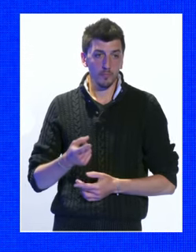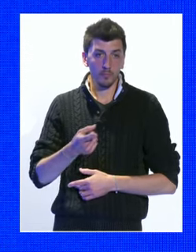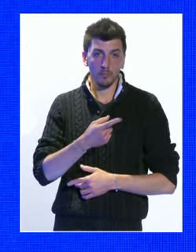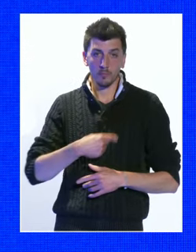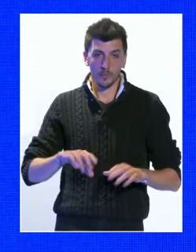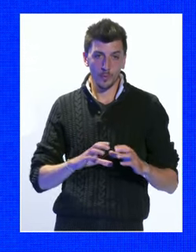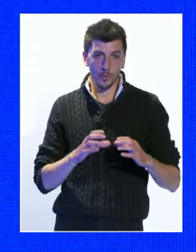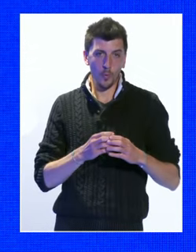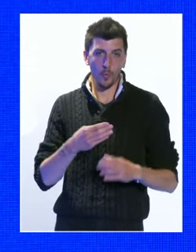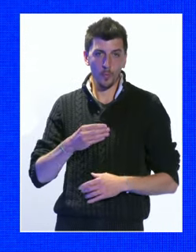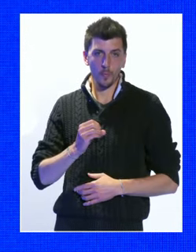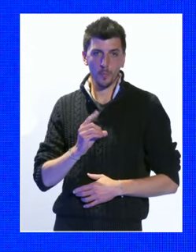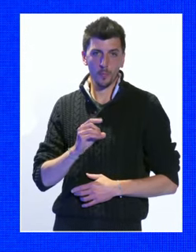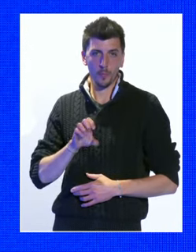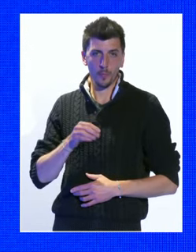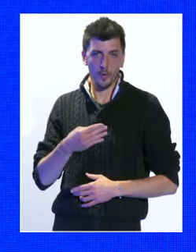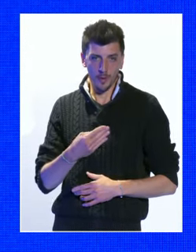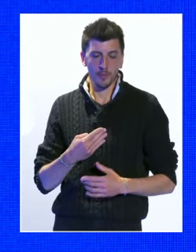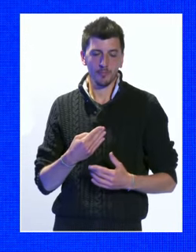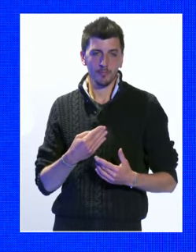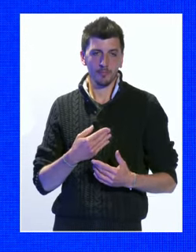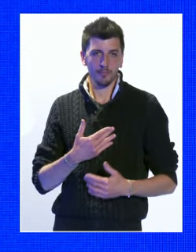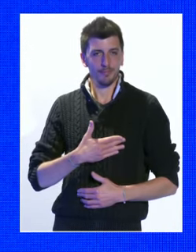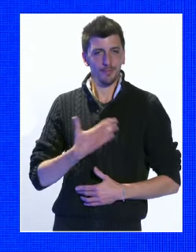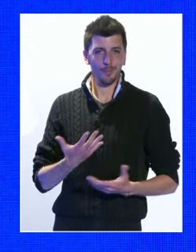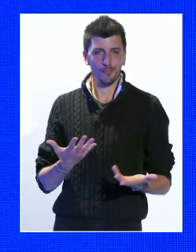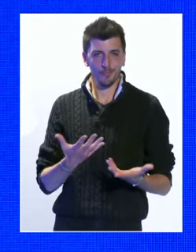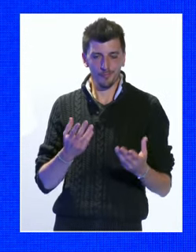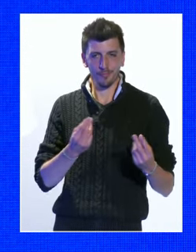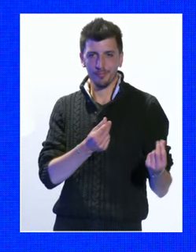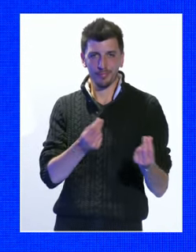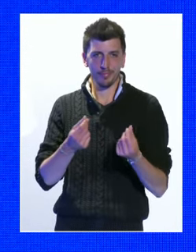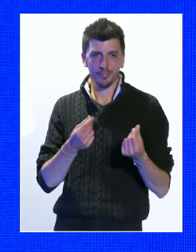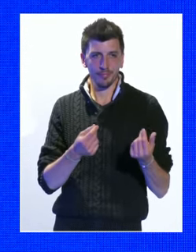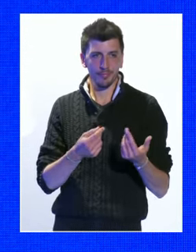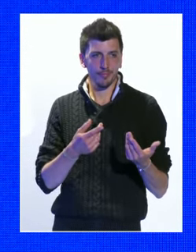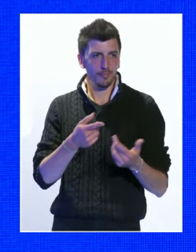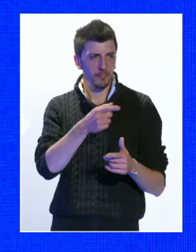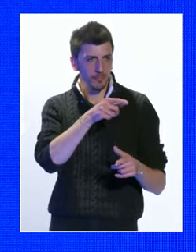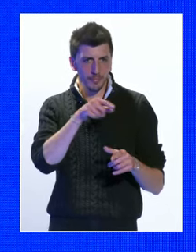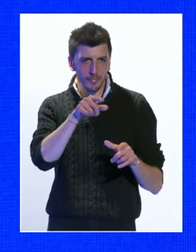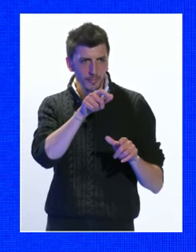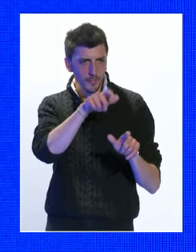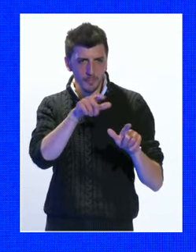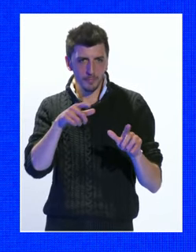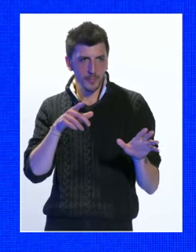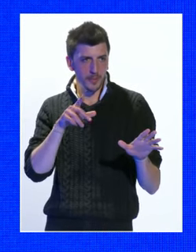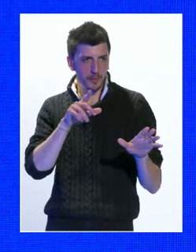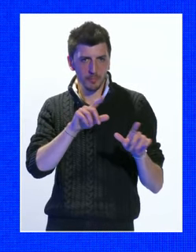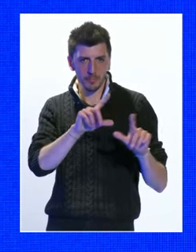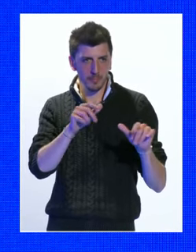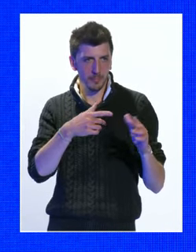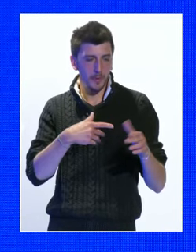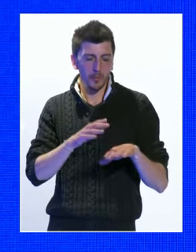politique. Jean-Paul Mattei n'a pas pu être là, mais il ne me démentirait pas s'il était là. Et